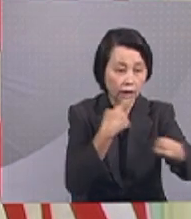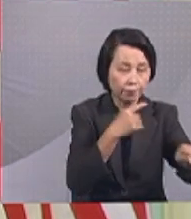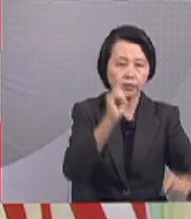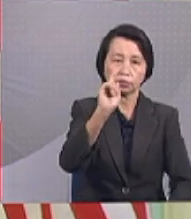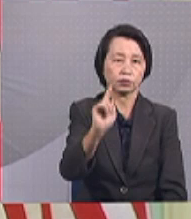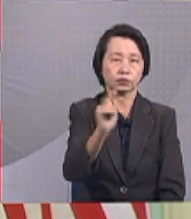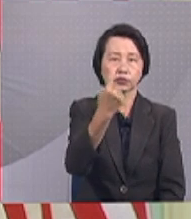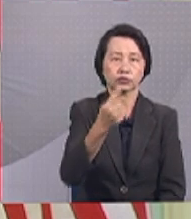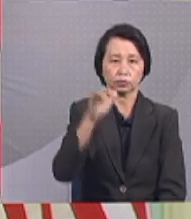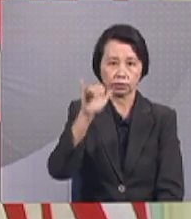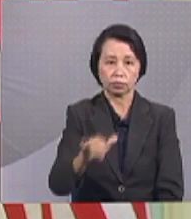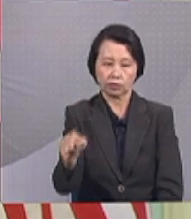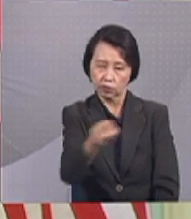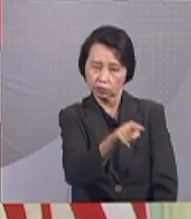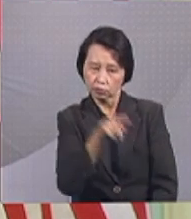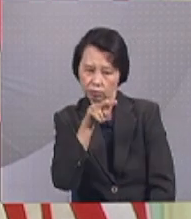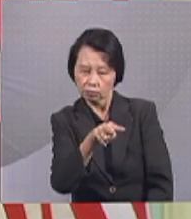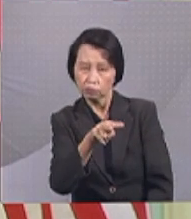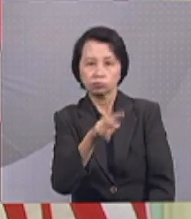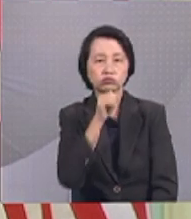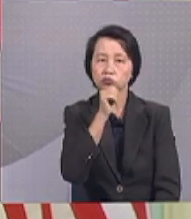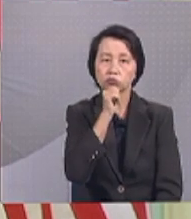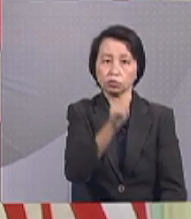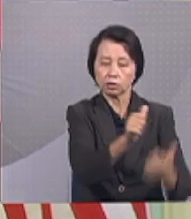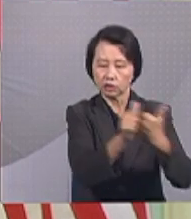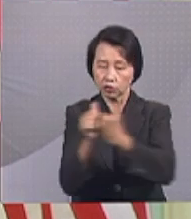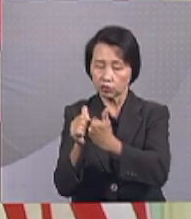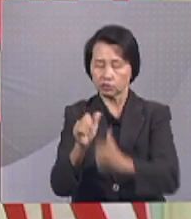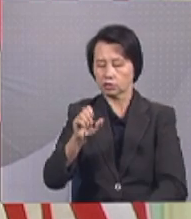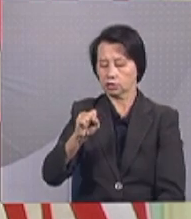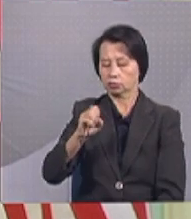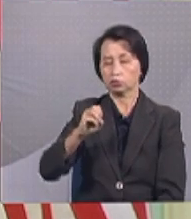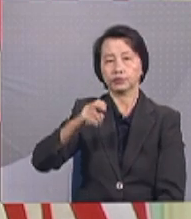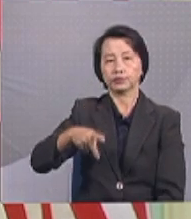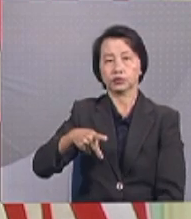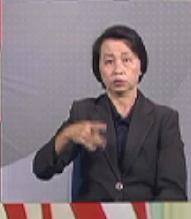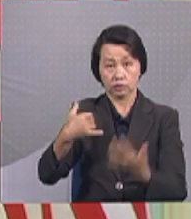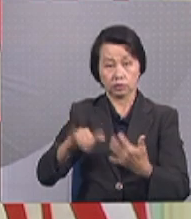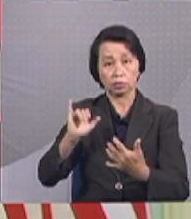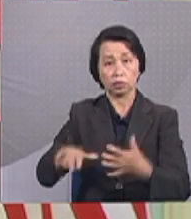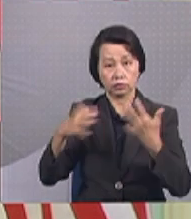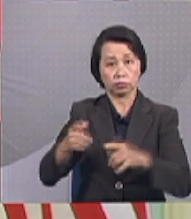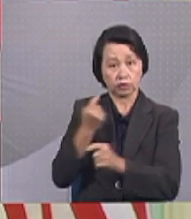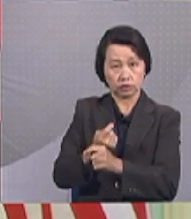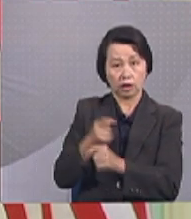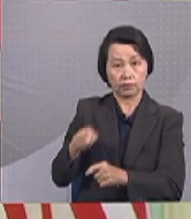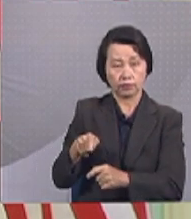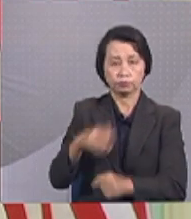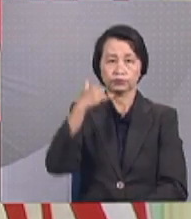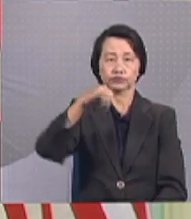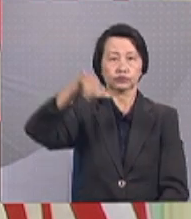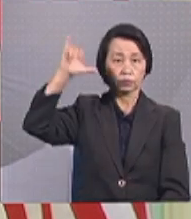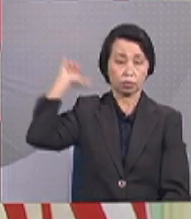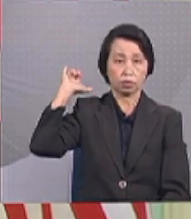sahaja yang didapati tidak mematuhi SOP yang dikeluarkan.